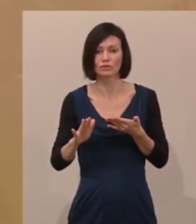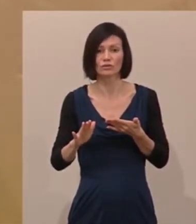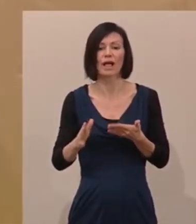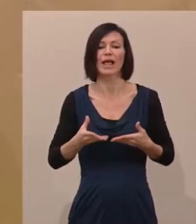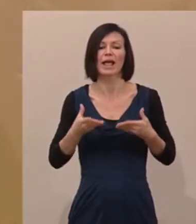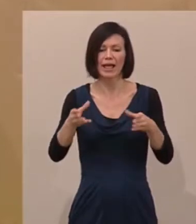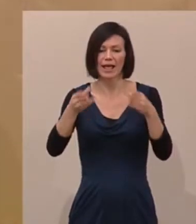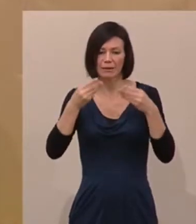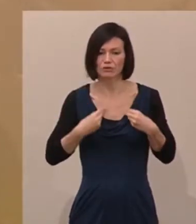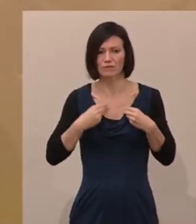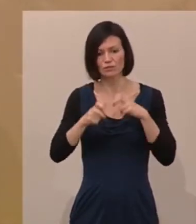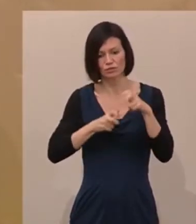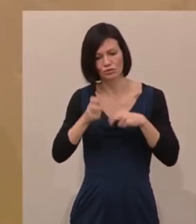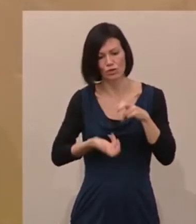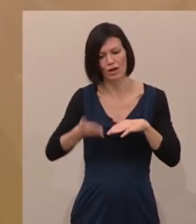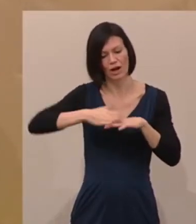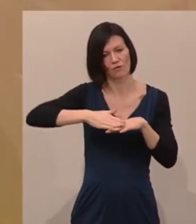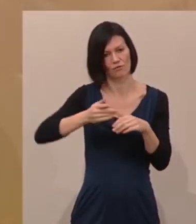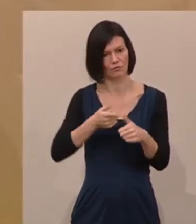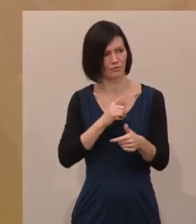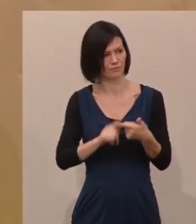von Erbschaften auf